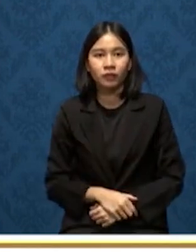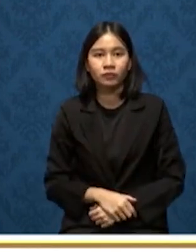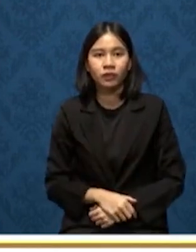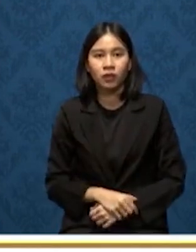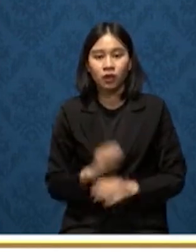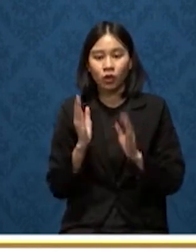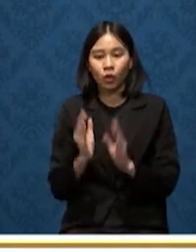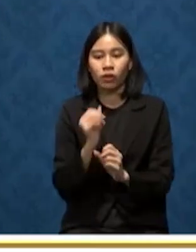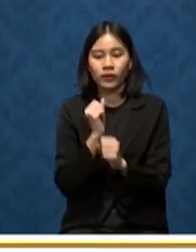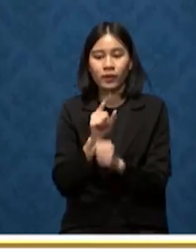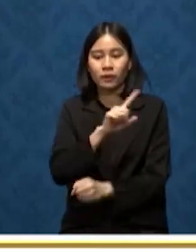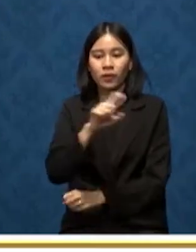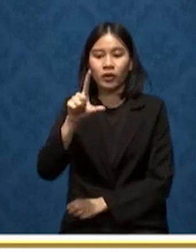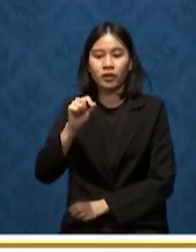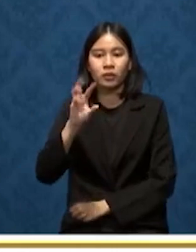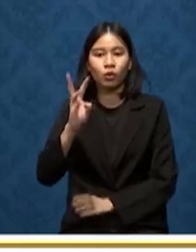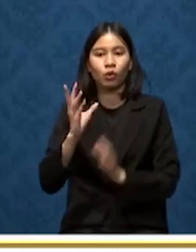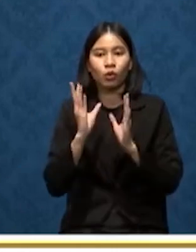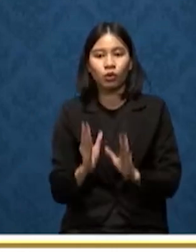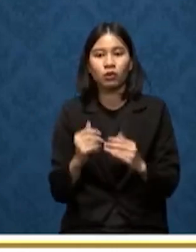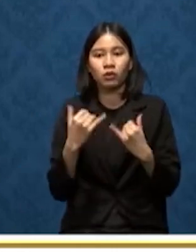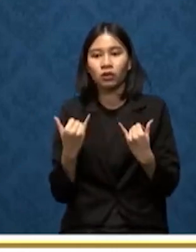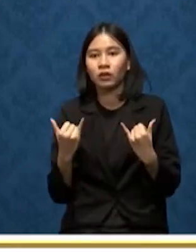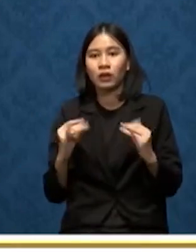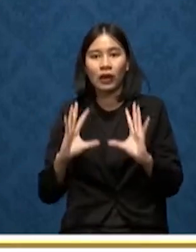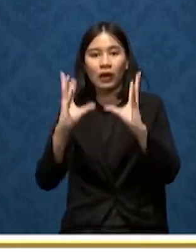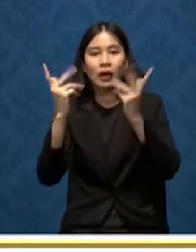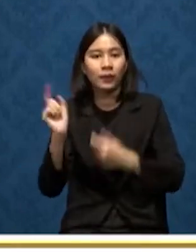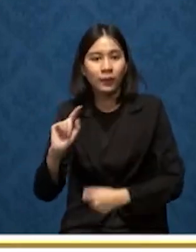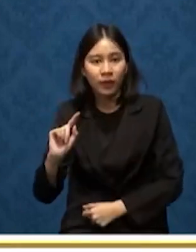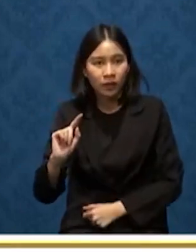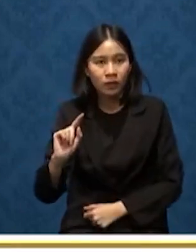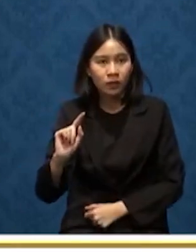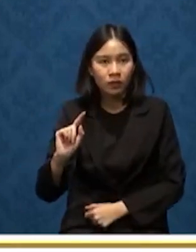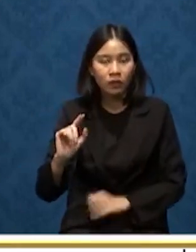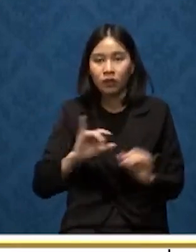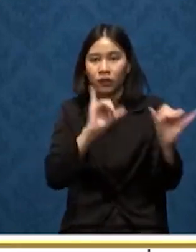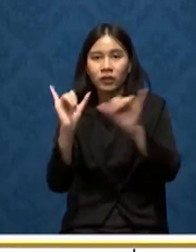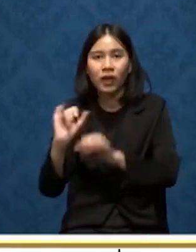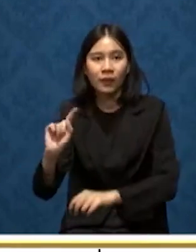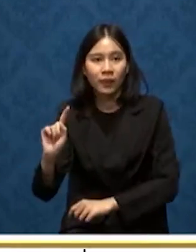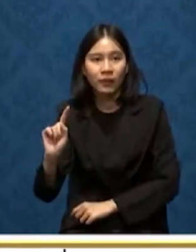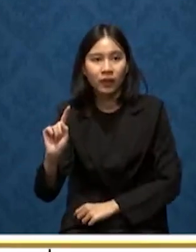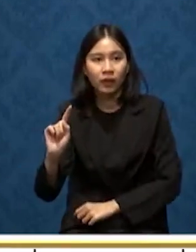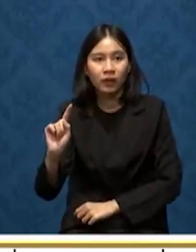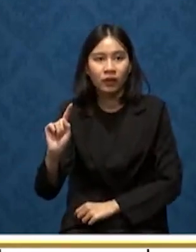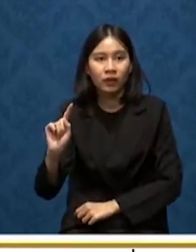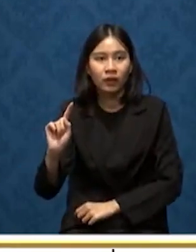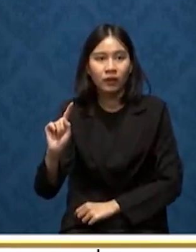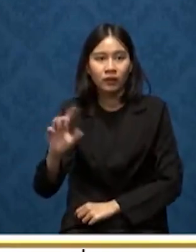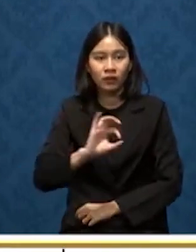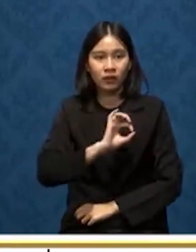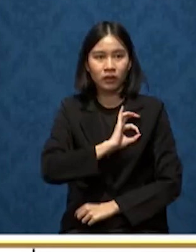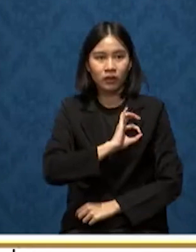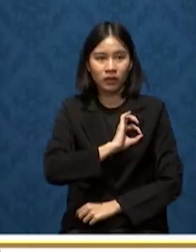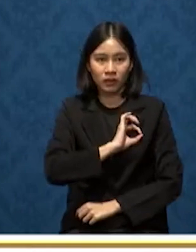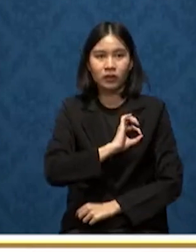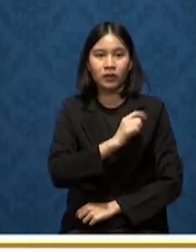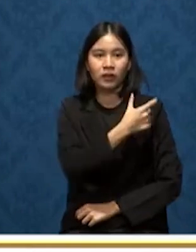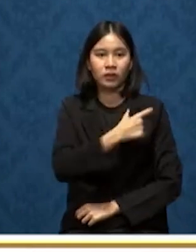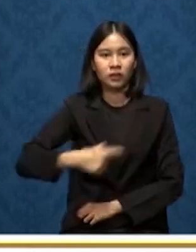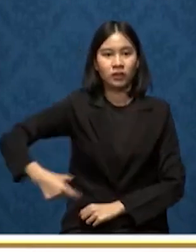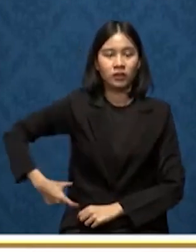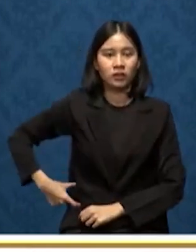126ีวิต ไปไหนครั ตแต่ผู้บริหารท่านเคยได้เครื่องราษ เหลีนตรา ตำแหน่